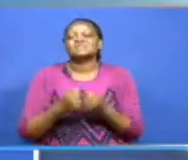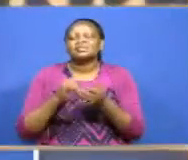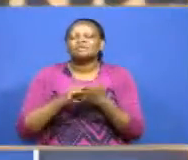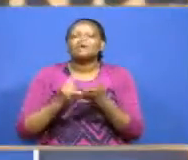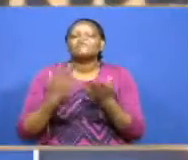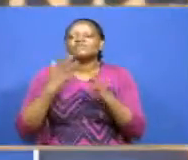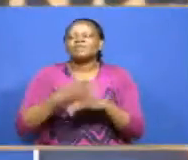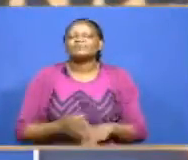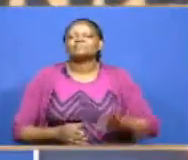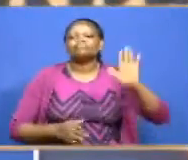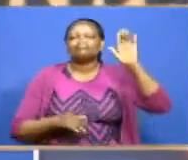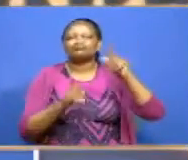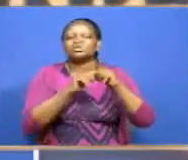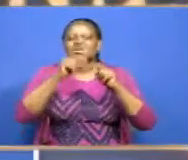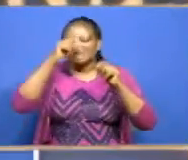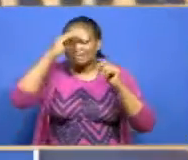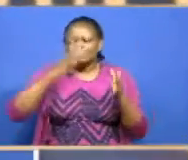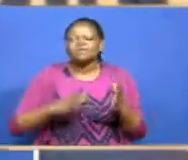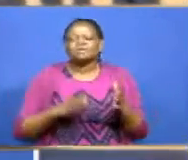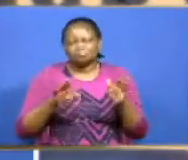Nairobi.